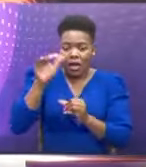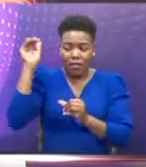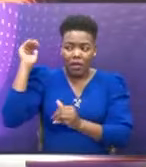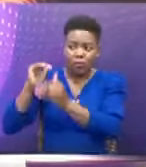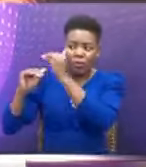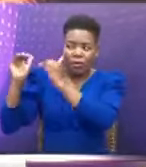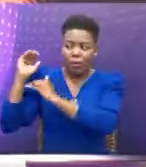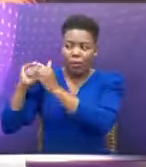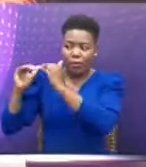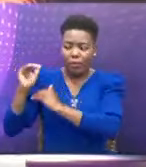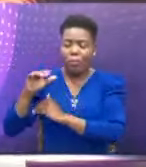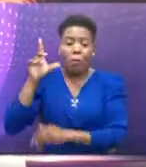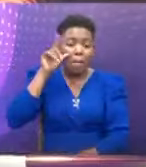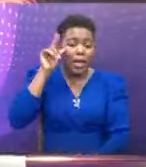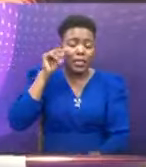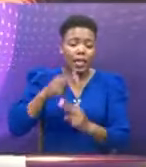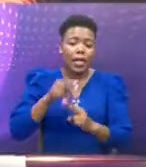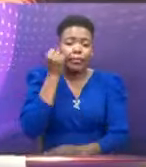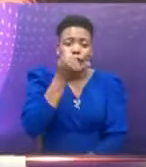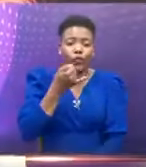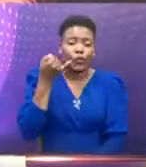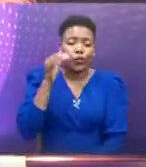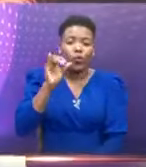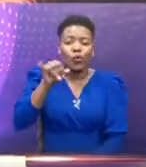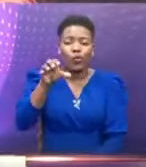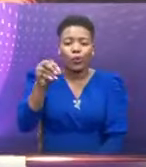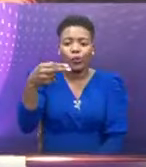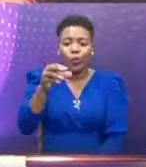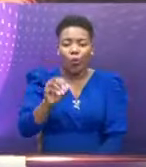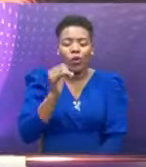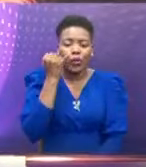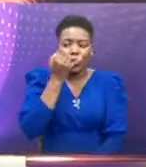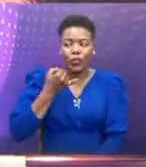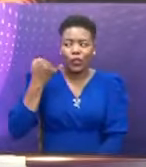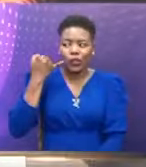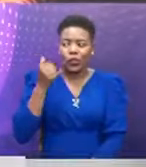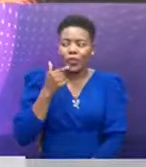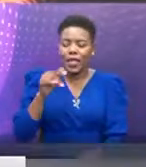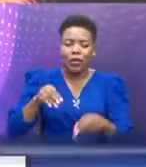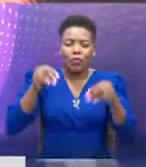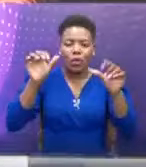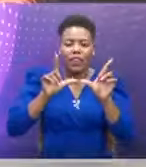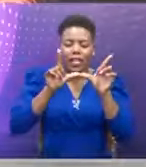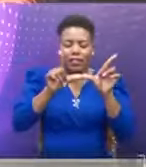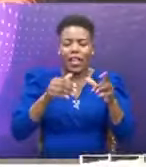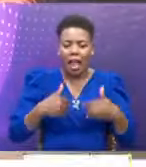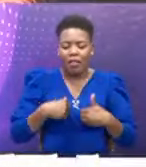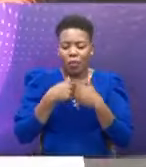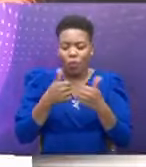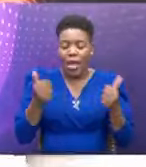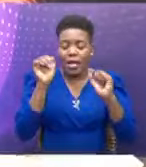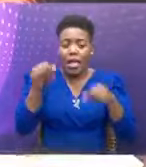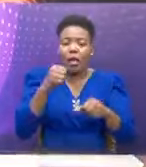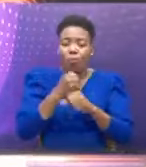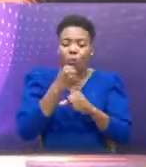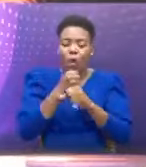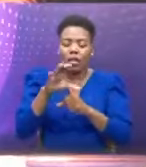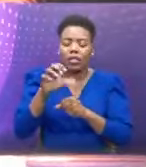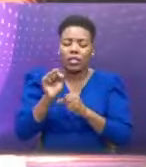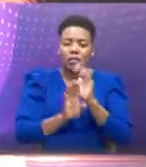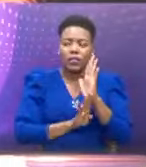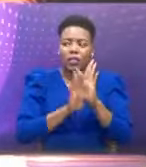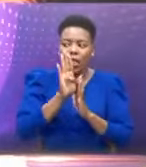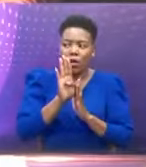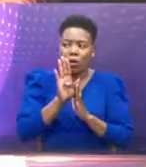Ton Mombasa Hassan Ali Joho, oleroni en kod rang'iny mar somo ma orome tayo migao mar dongruok mawuok